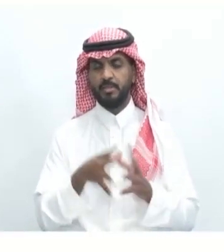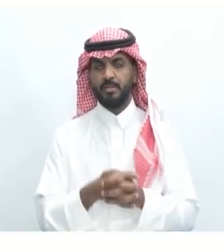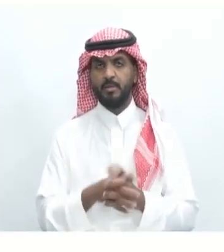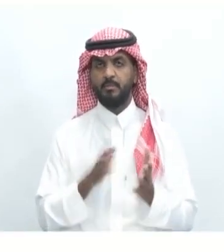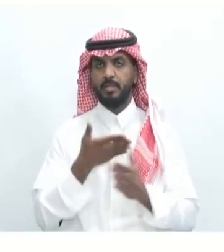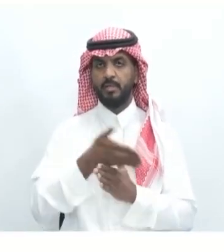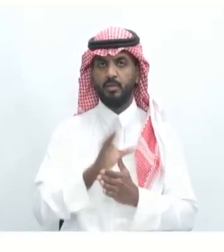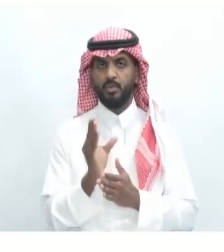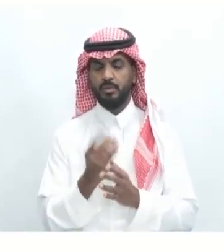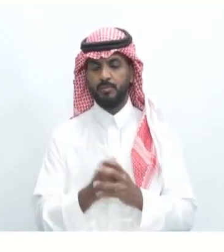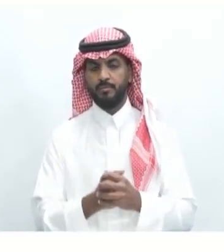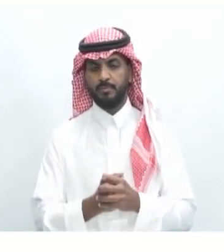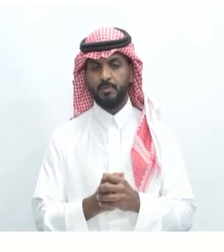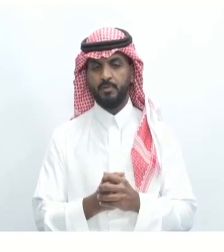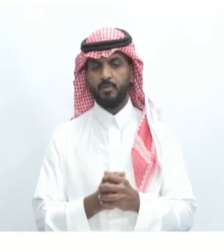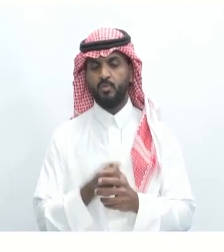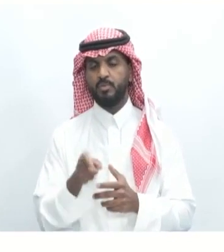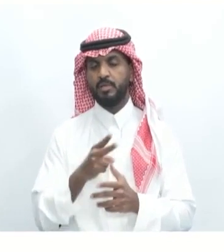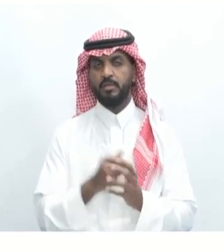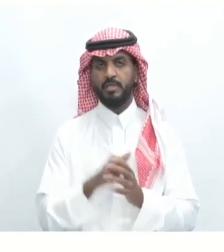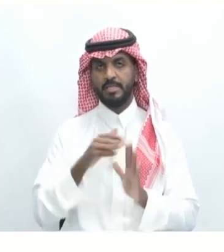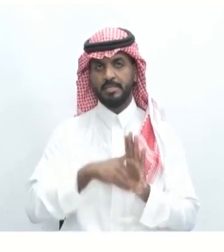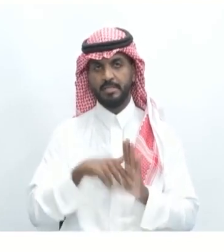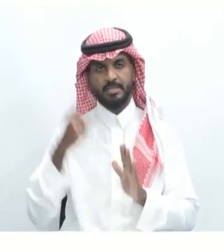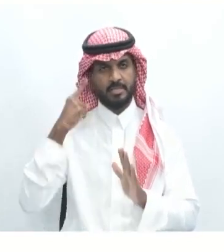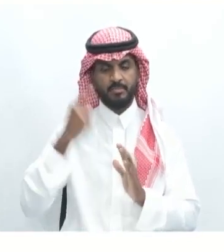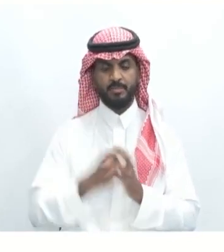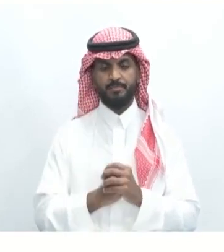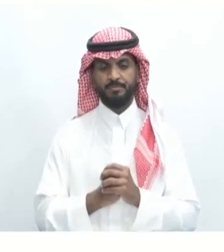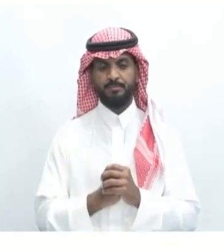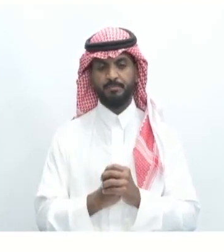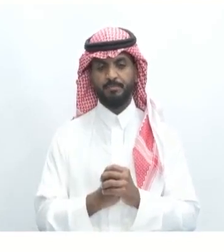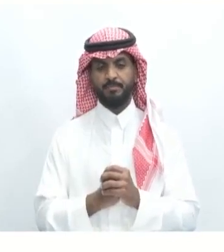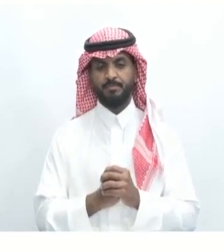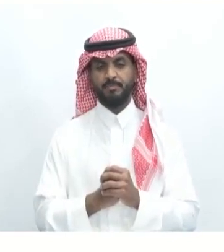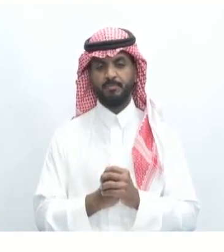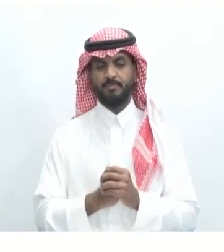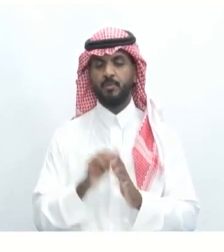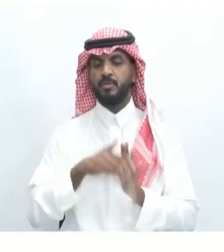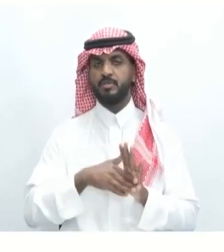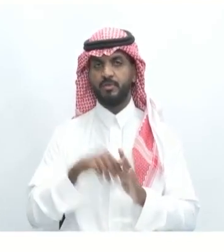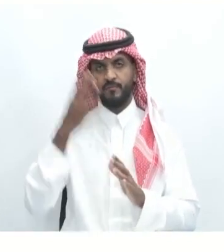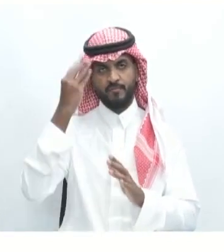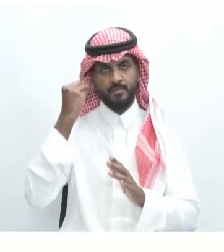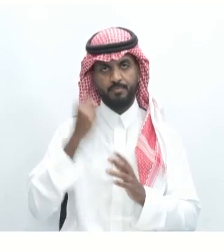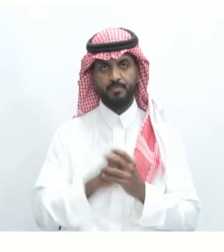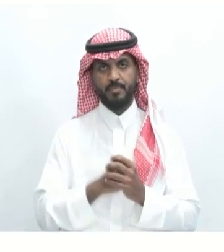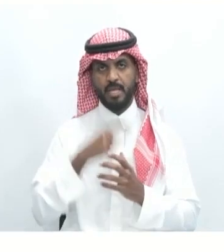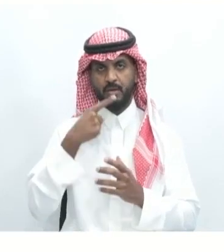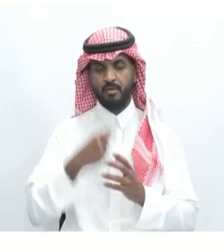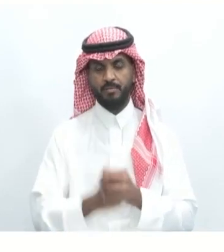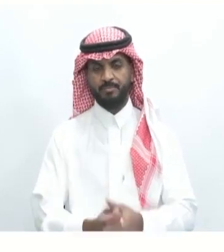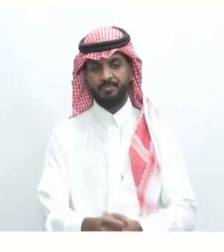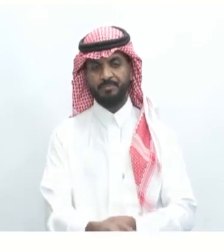مدخل الوحده ثم انتقلنا الى نص الاستماع ثم انتقلنا الى نص الفهم